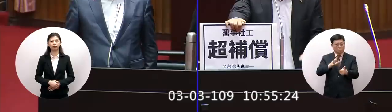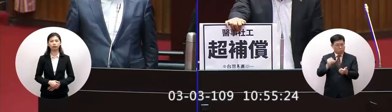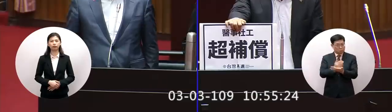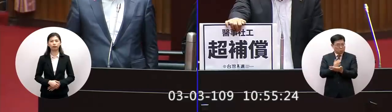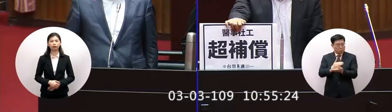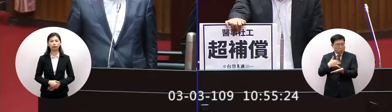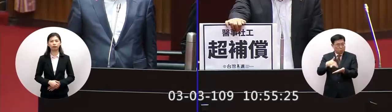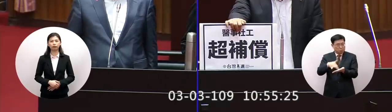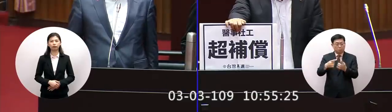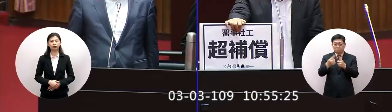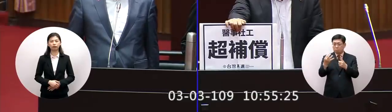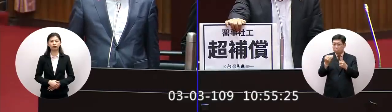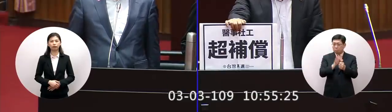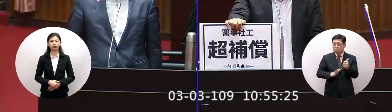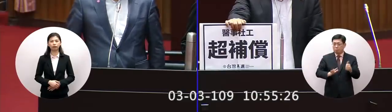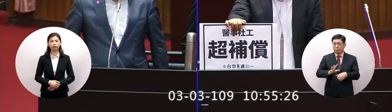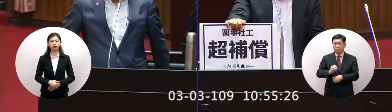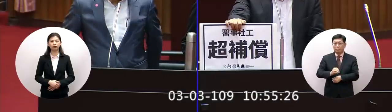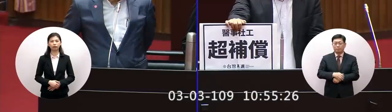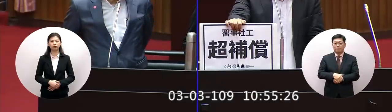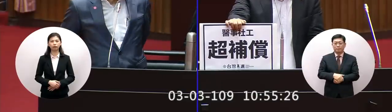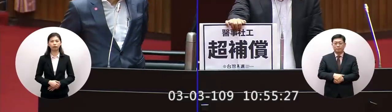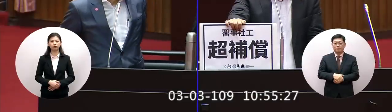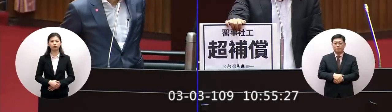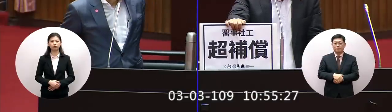评估过有偌济人会受到限制？